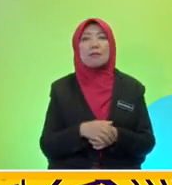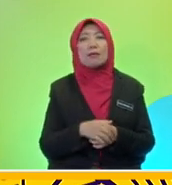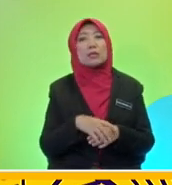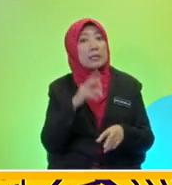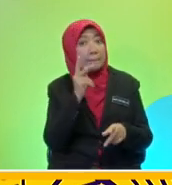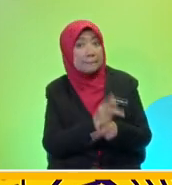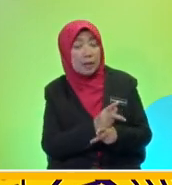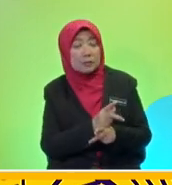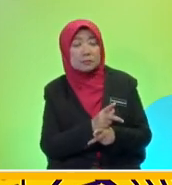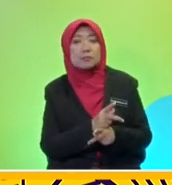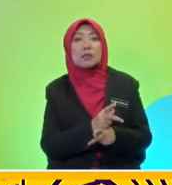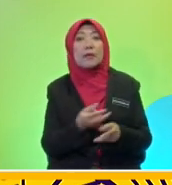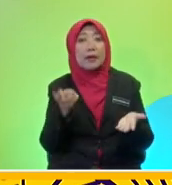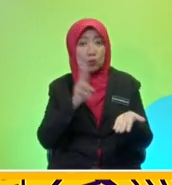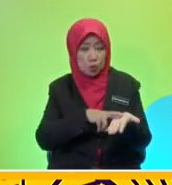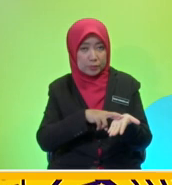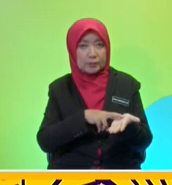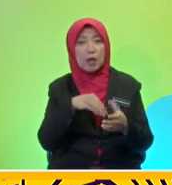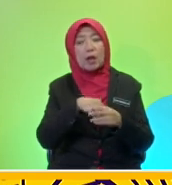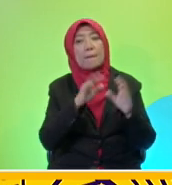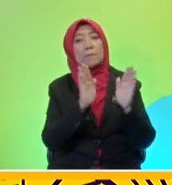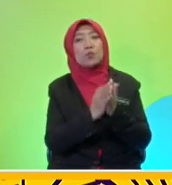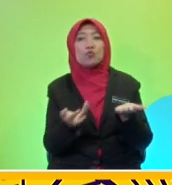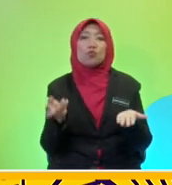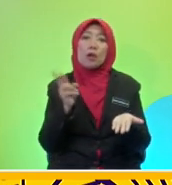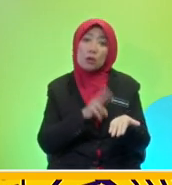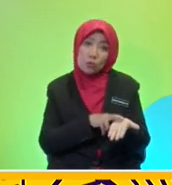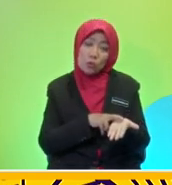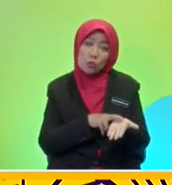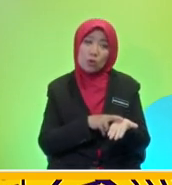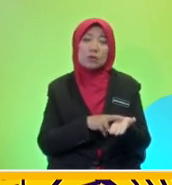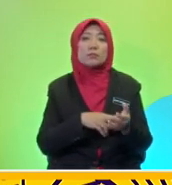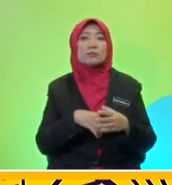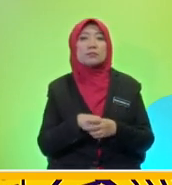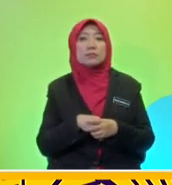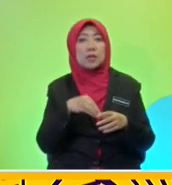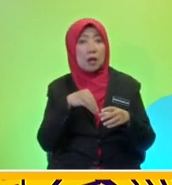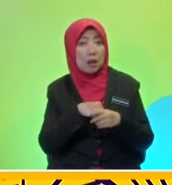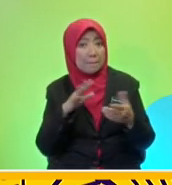simpan berikut ini dalam buku record saya oke dalam waktu